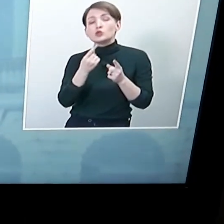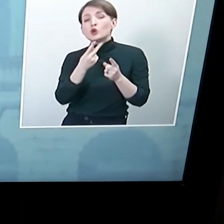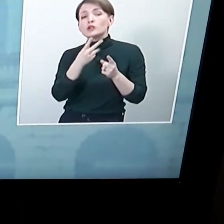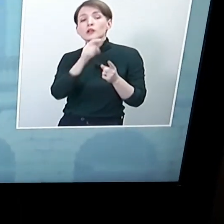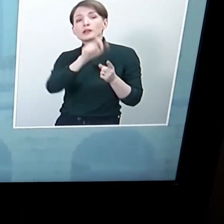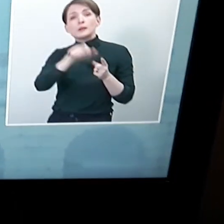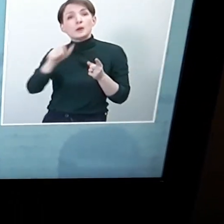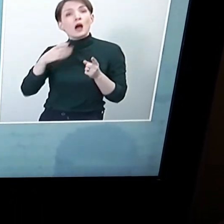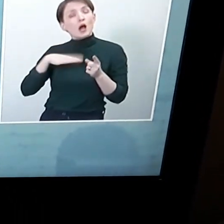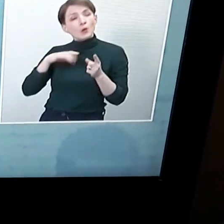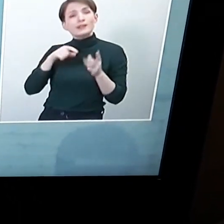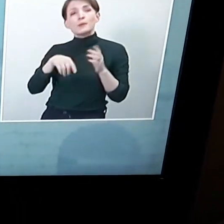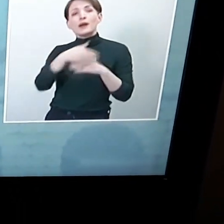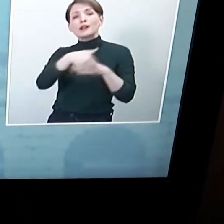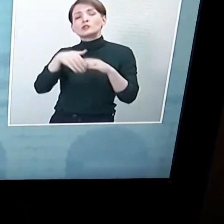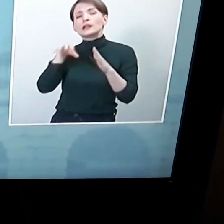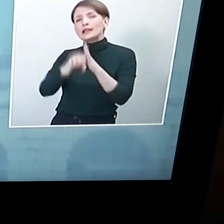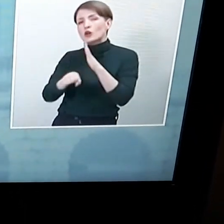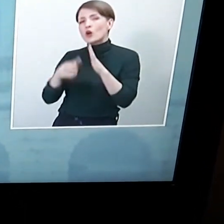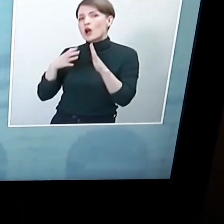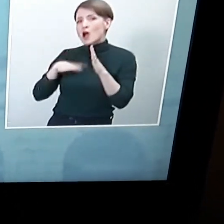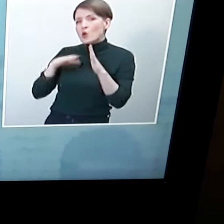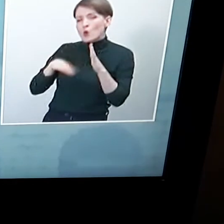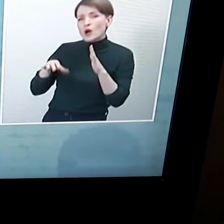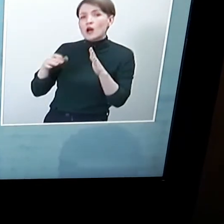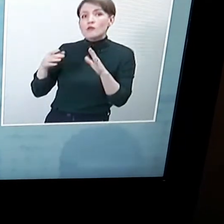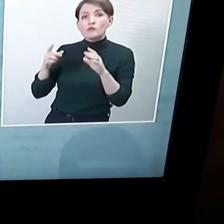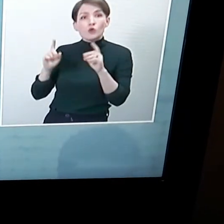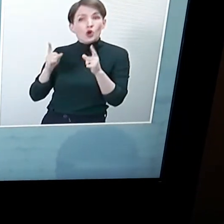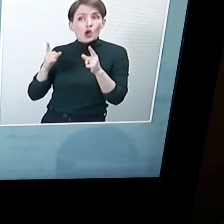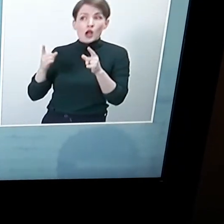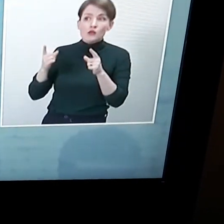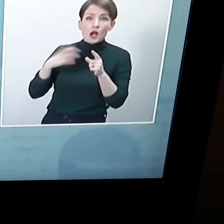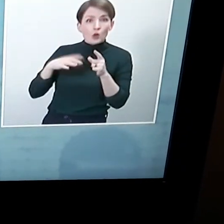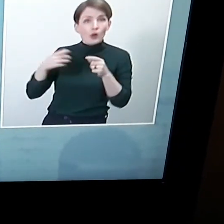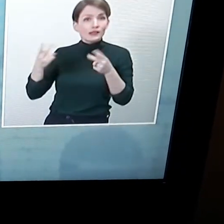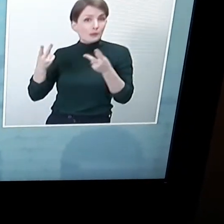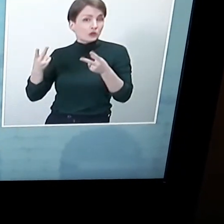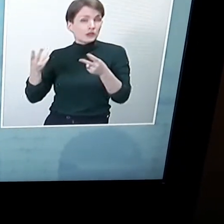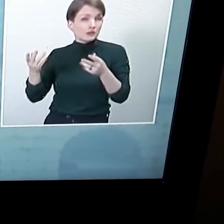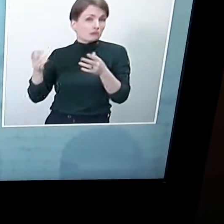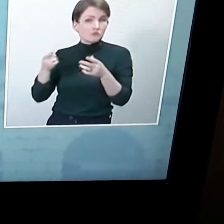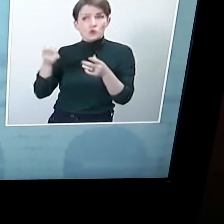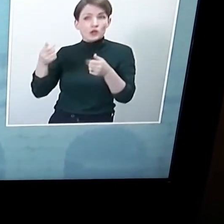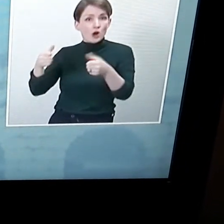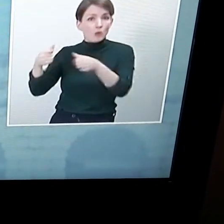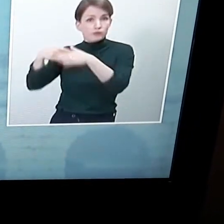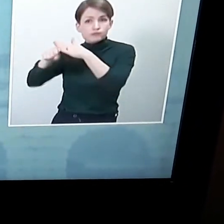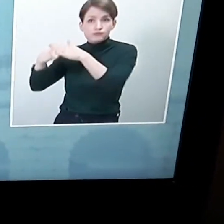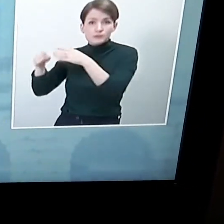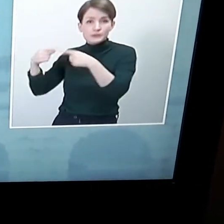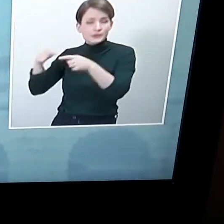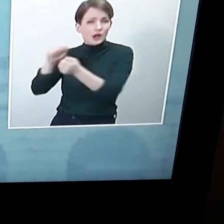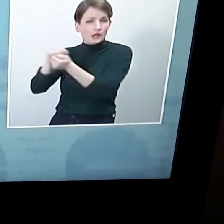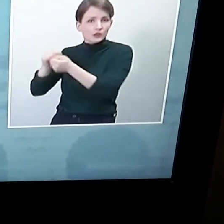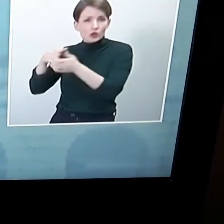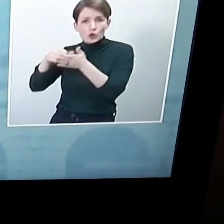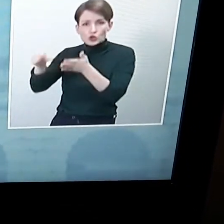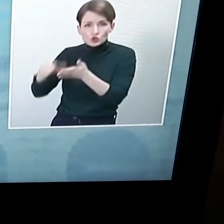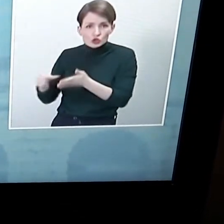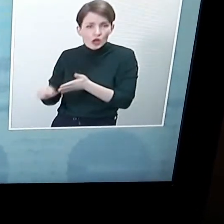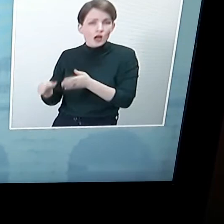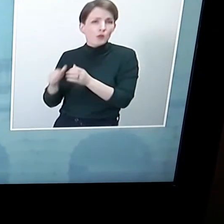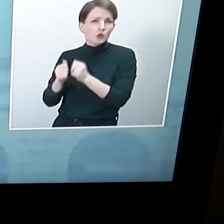rajoitusta rikkoa ja pyrkisivät sitten hakeutumaan tämänkaltaisiin liikkeisiin ostamaan erilaisia asioita, mutta todennäköisesti